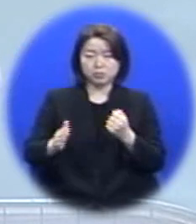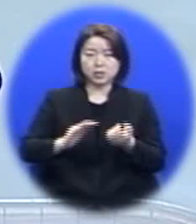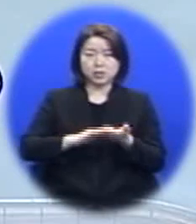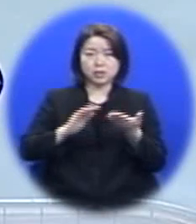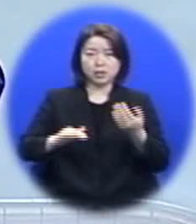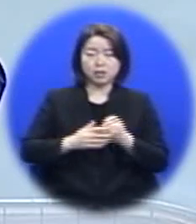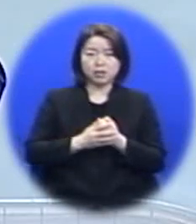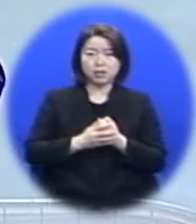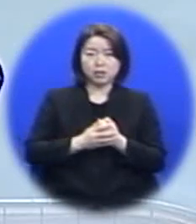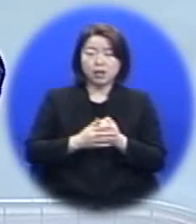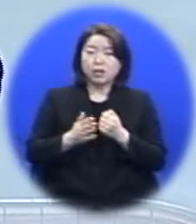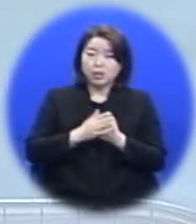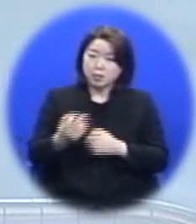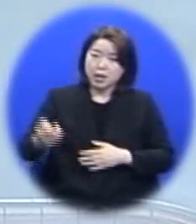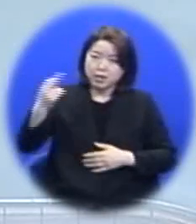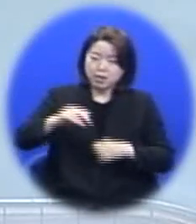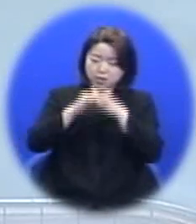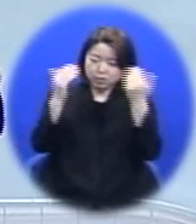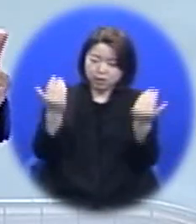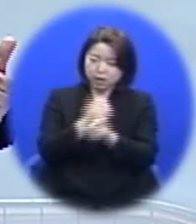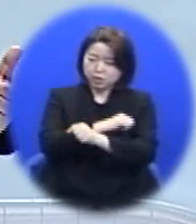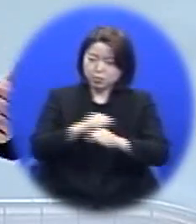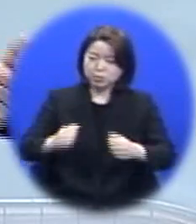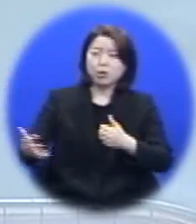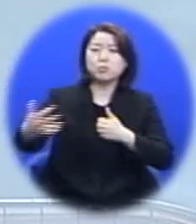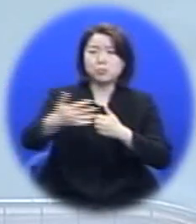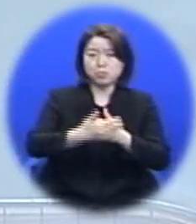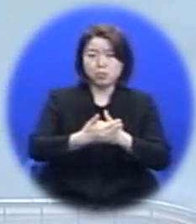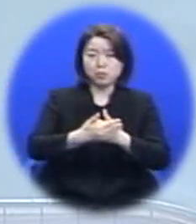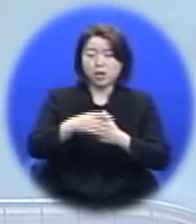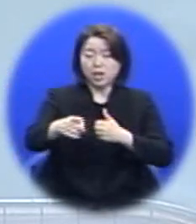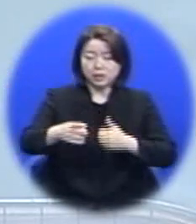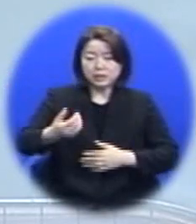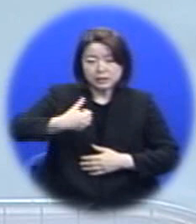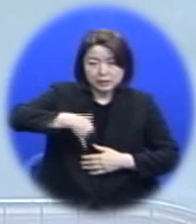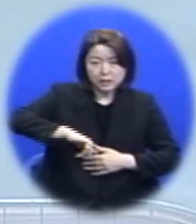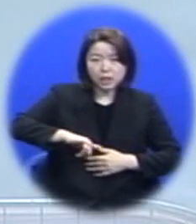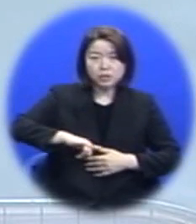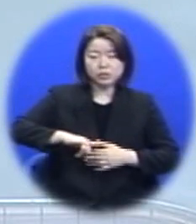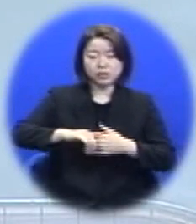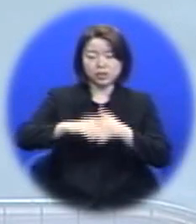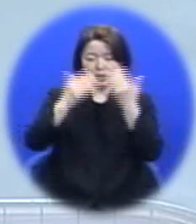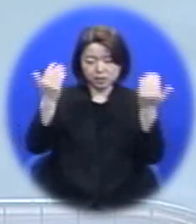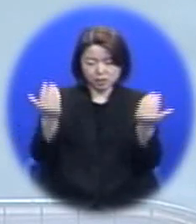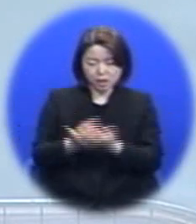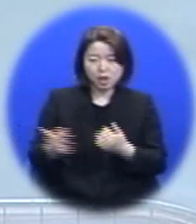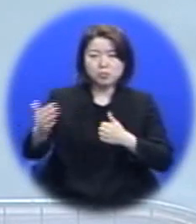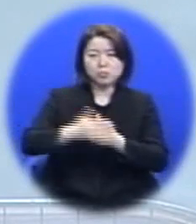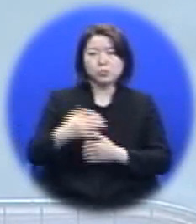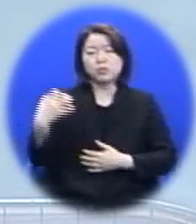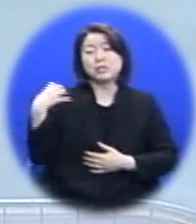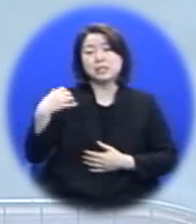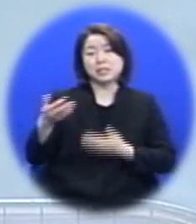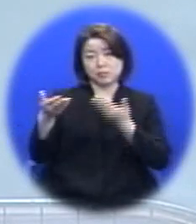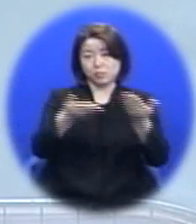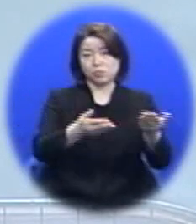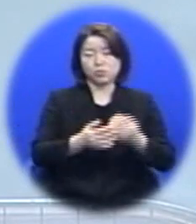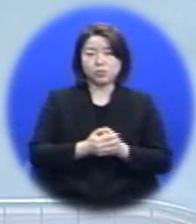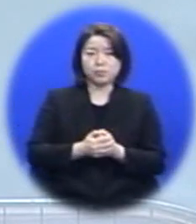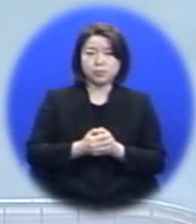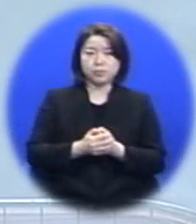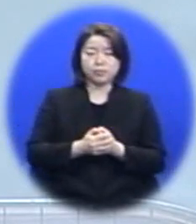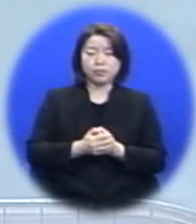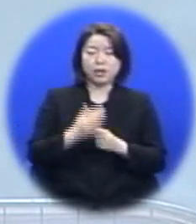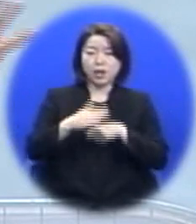다 품어냅니다. 그 자손들까지 다 먹이고 책임져 줍니다. 답이 오고 나니까, 하나님의 뜻을